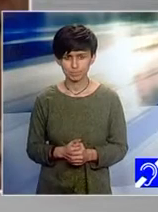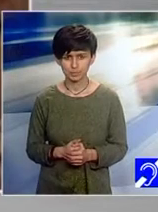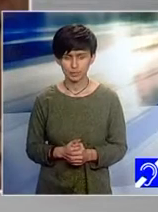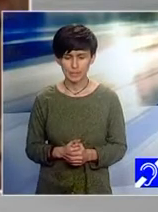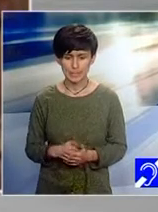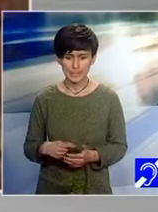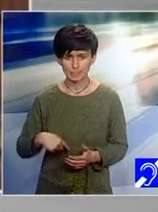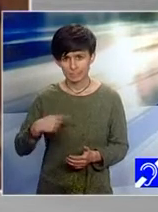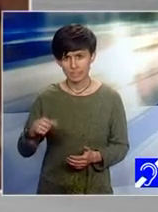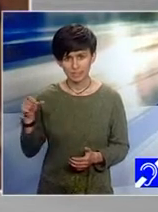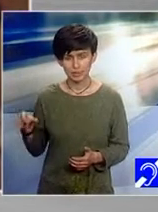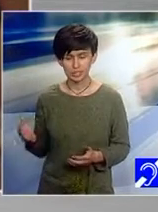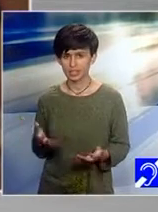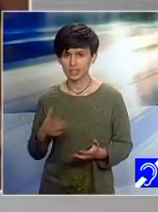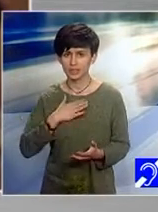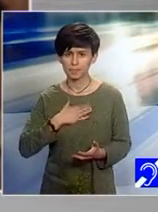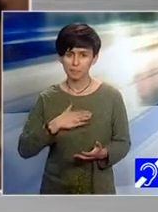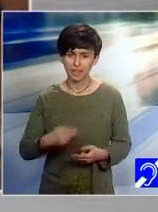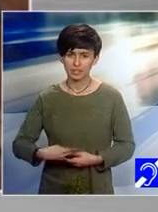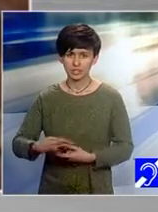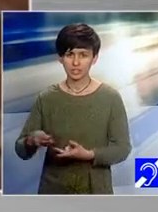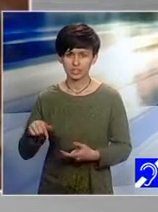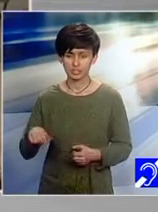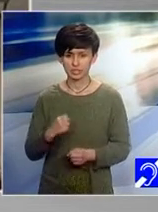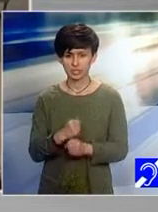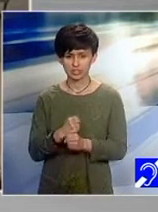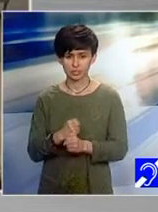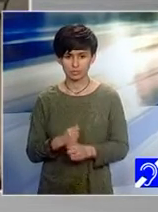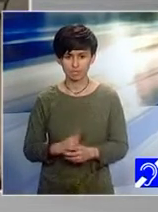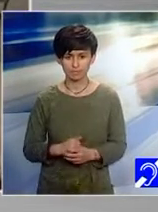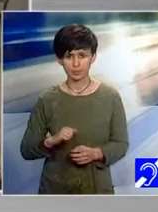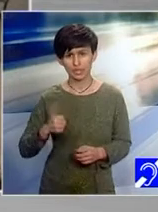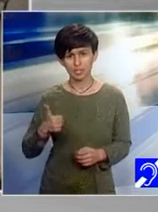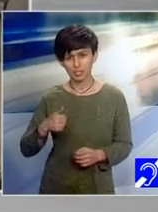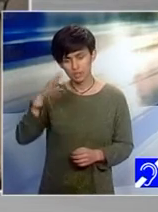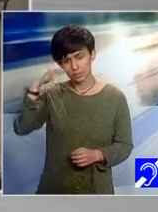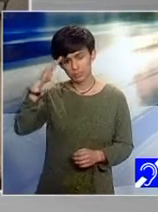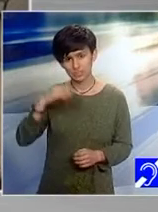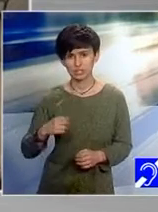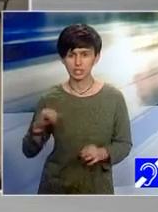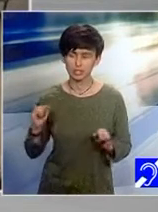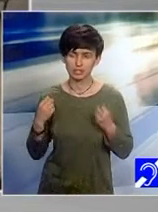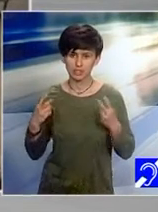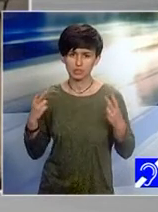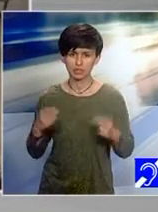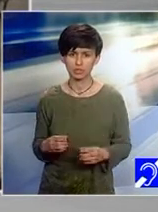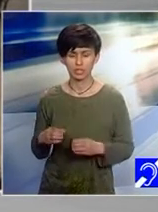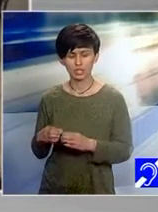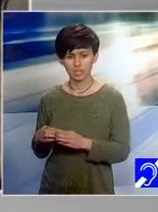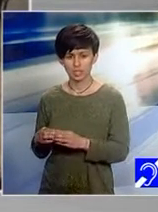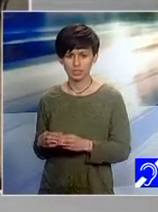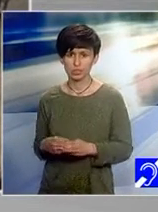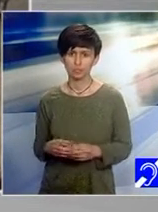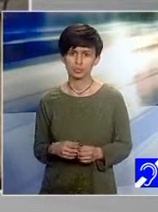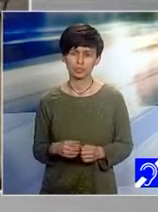să transmită acest meșteșug învățăceilor. În prima zi a evenimentului, formația Flauto Dolce a susținut